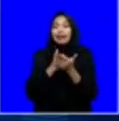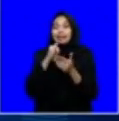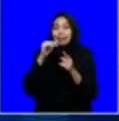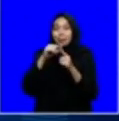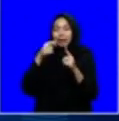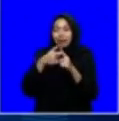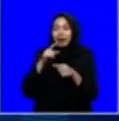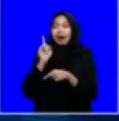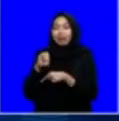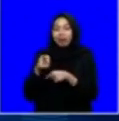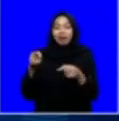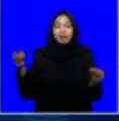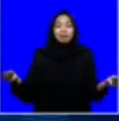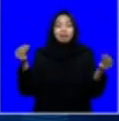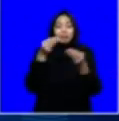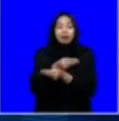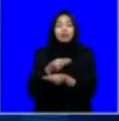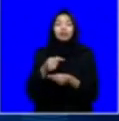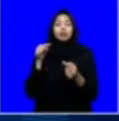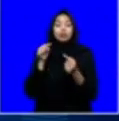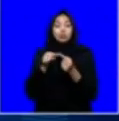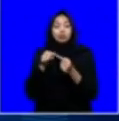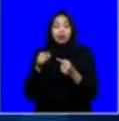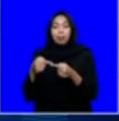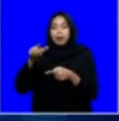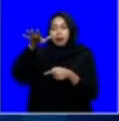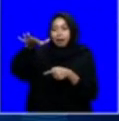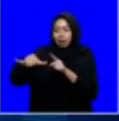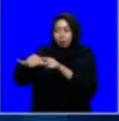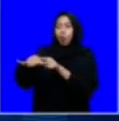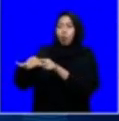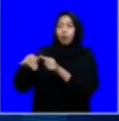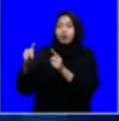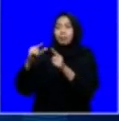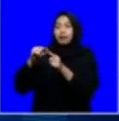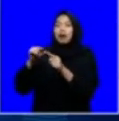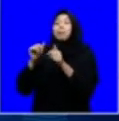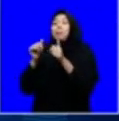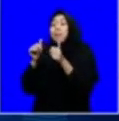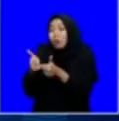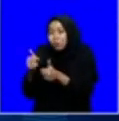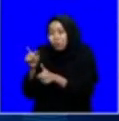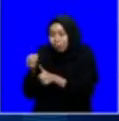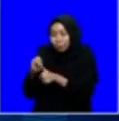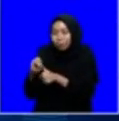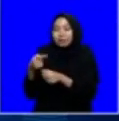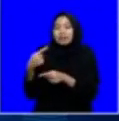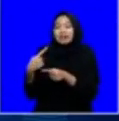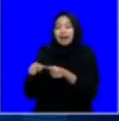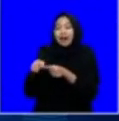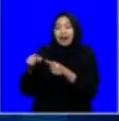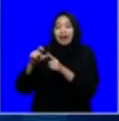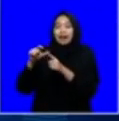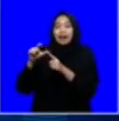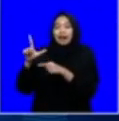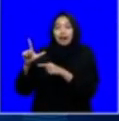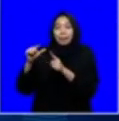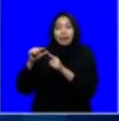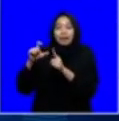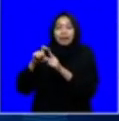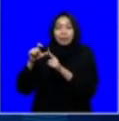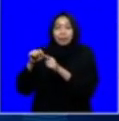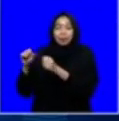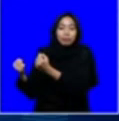akan memastikan bahwa kondisi akademisnya itu anak masih baik, gitu. Tapi kita akan memberikan bantuan pendanaan, baik dari potongan